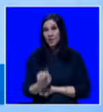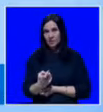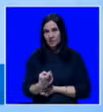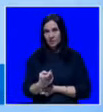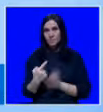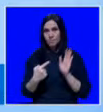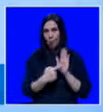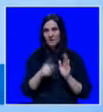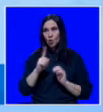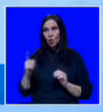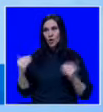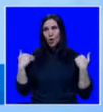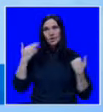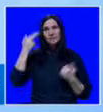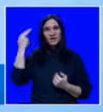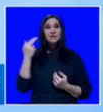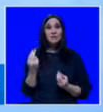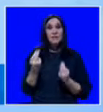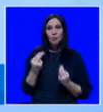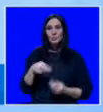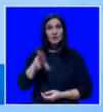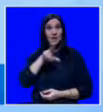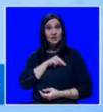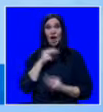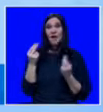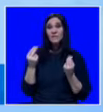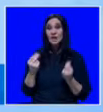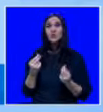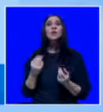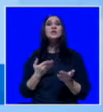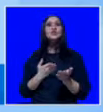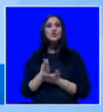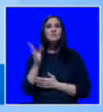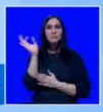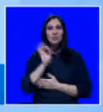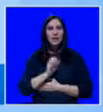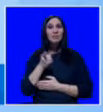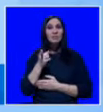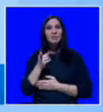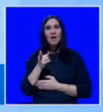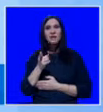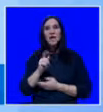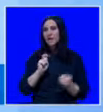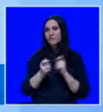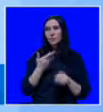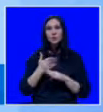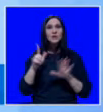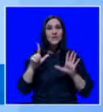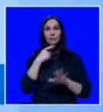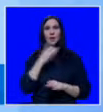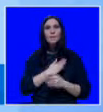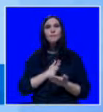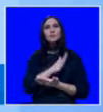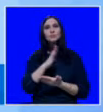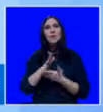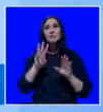показва кои университети са най-качествени и ги възнаграждава финансово чрез един коефициент. Тази реформа продължи 7 години и през последните 3